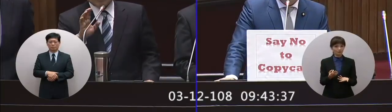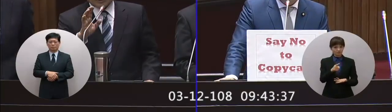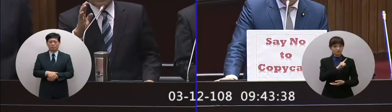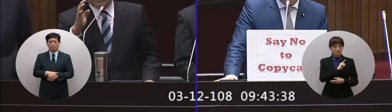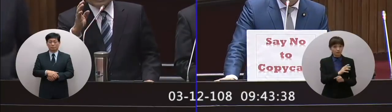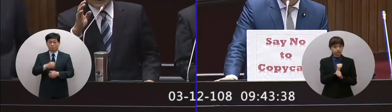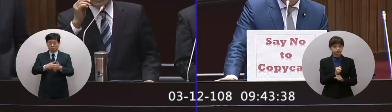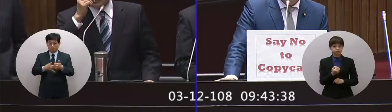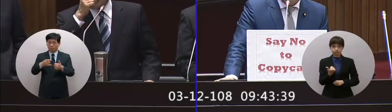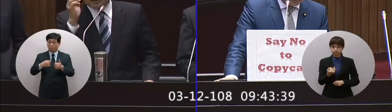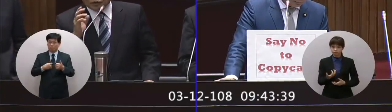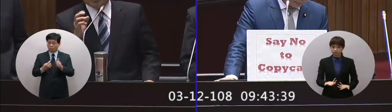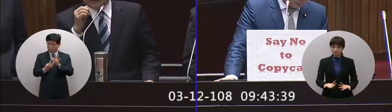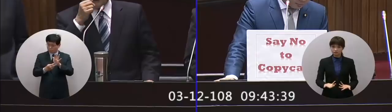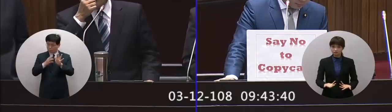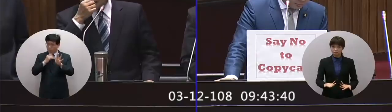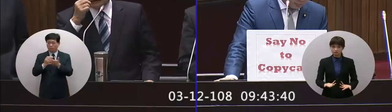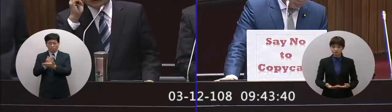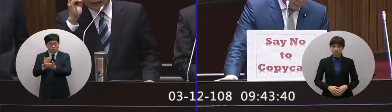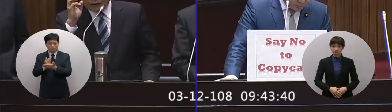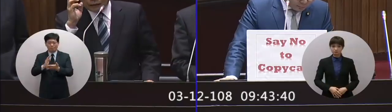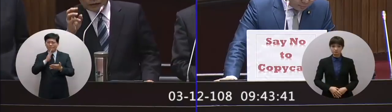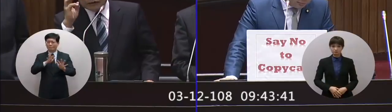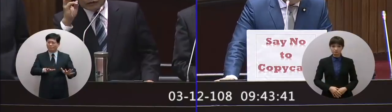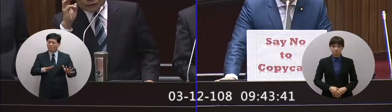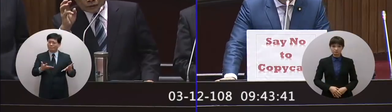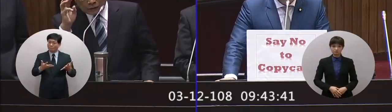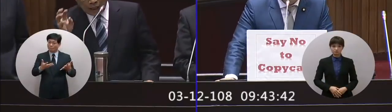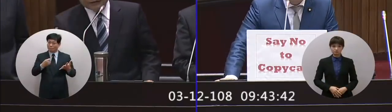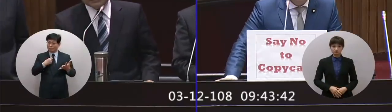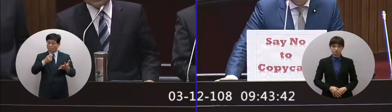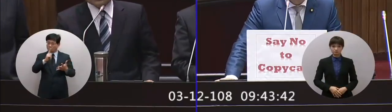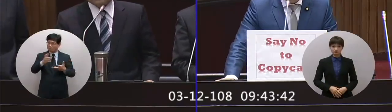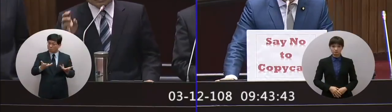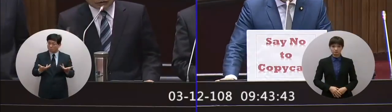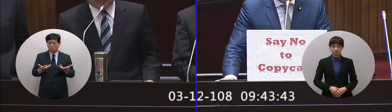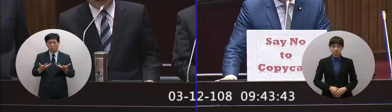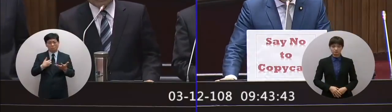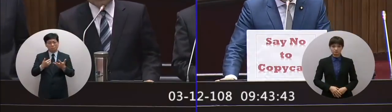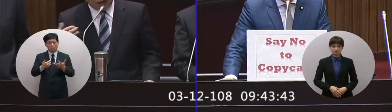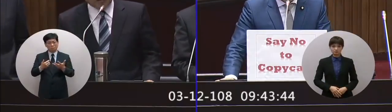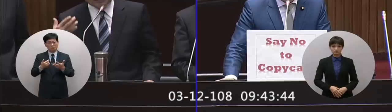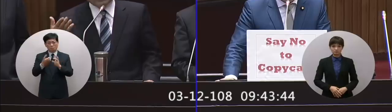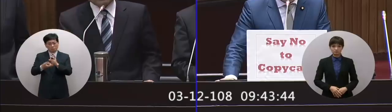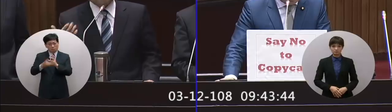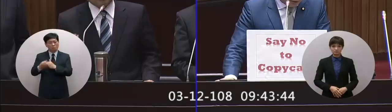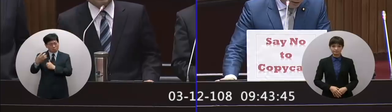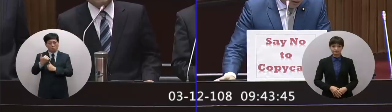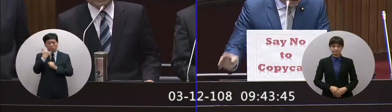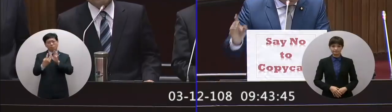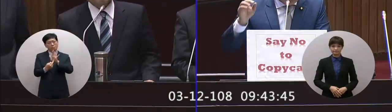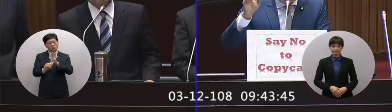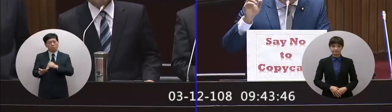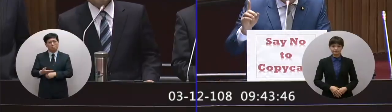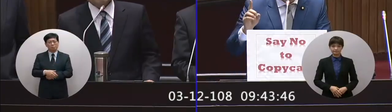是 委员，你讲的是一个评论，但是现在你是要讲哪一件事情或者怎么样，让我们可以来说